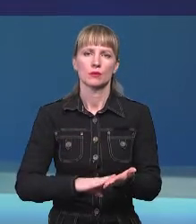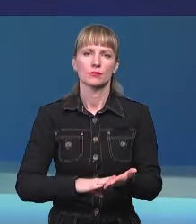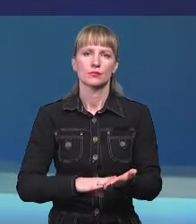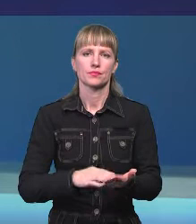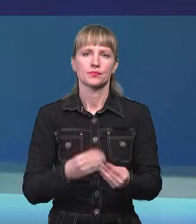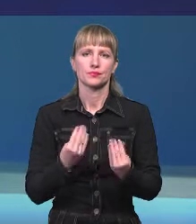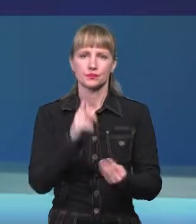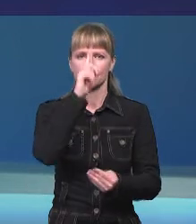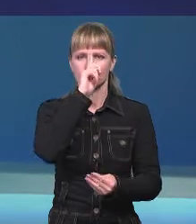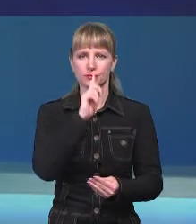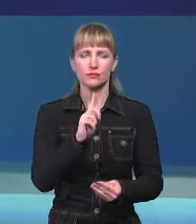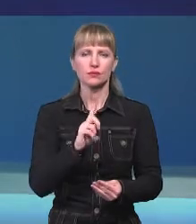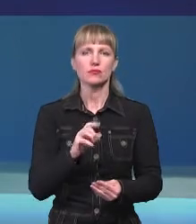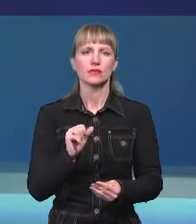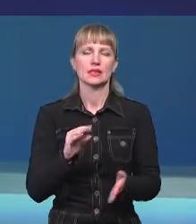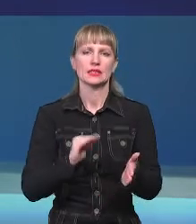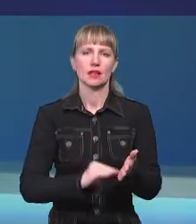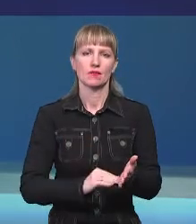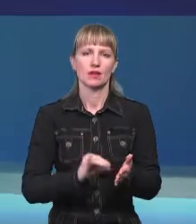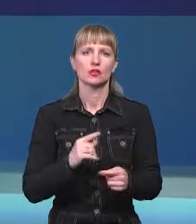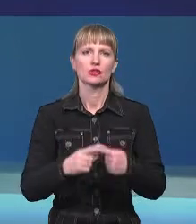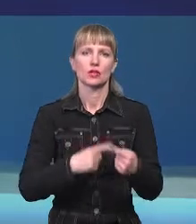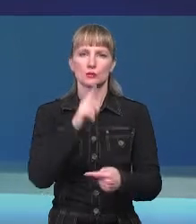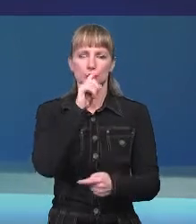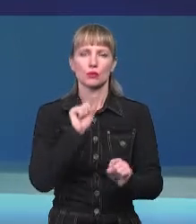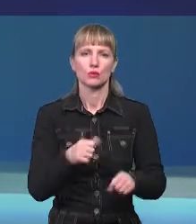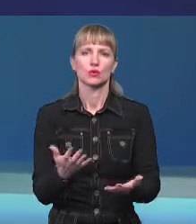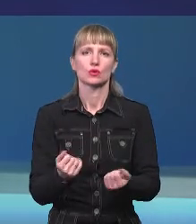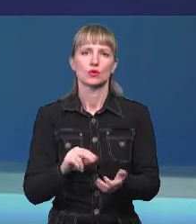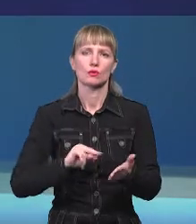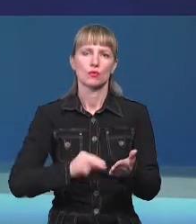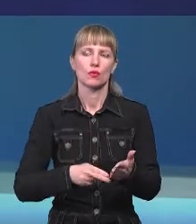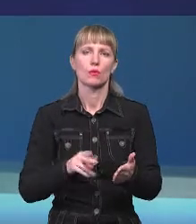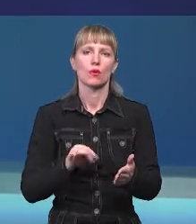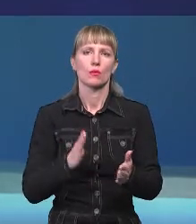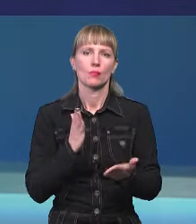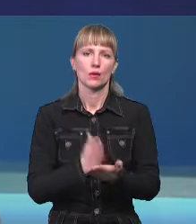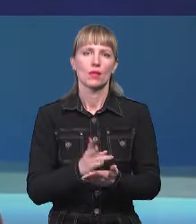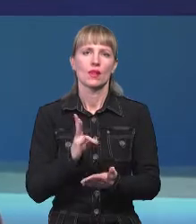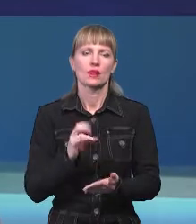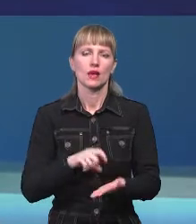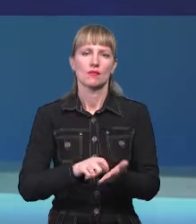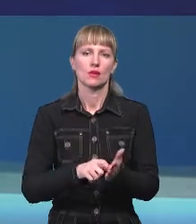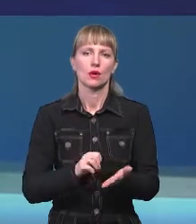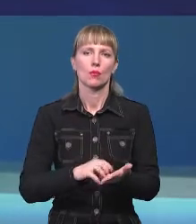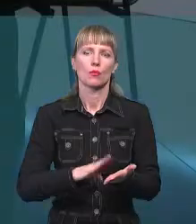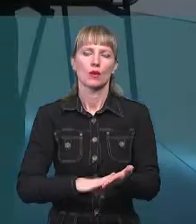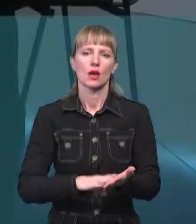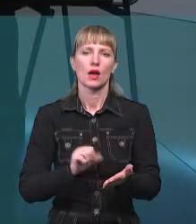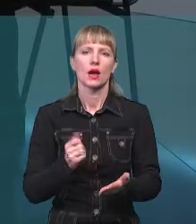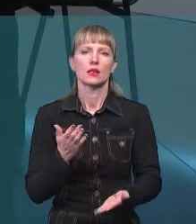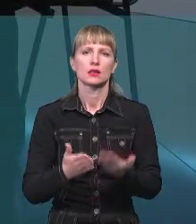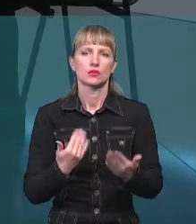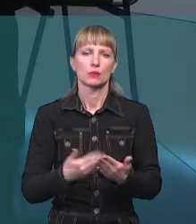десь місяць ставлять. І лише через місяць можна отримати довідку про перебування на квартирному обліку. Пані Марія, а